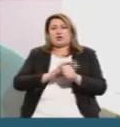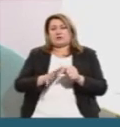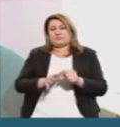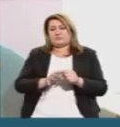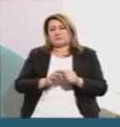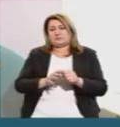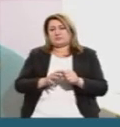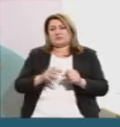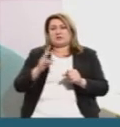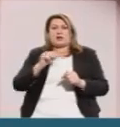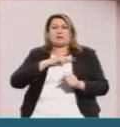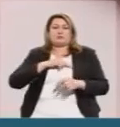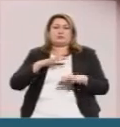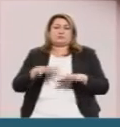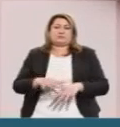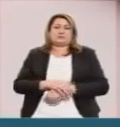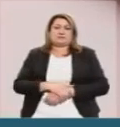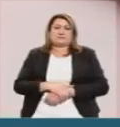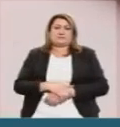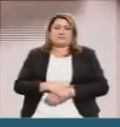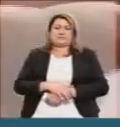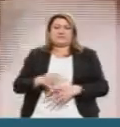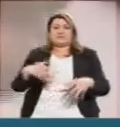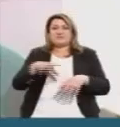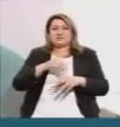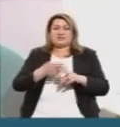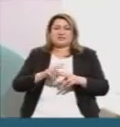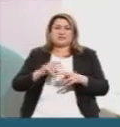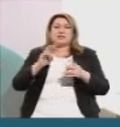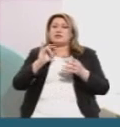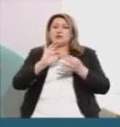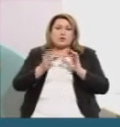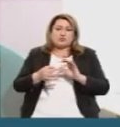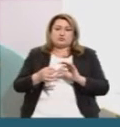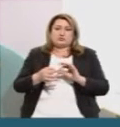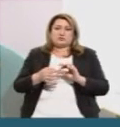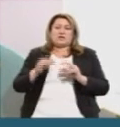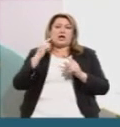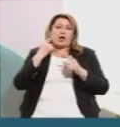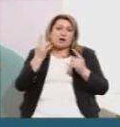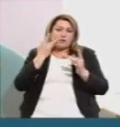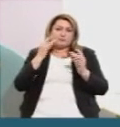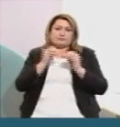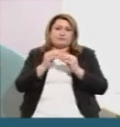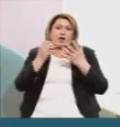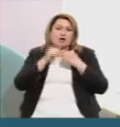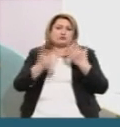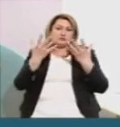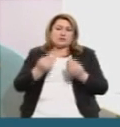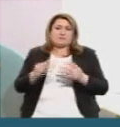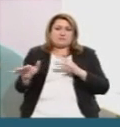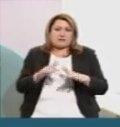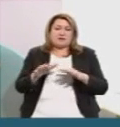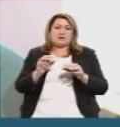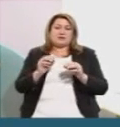коронавирусной инфекции уже на рабочих местах. Все эти несложные и повседневные меры помогут